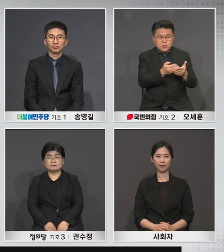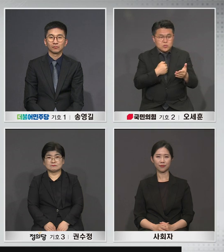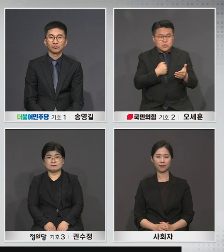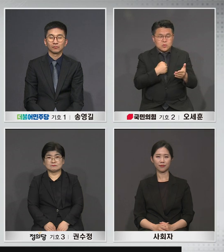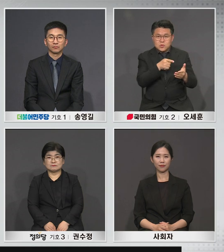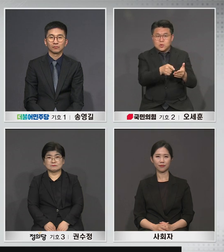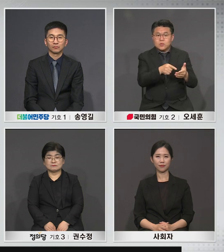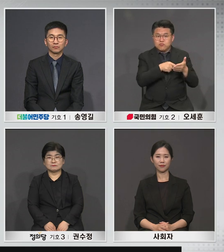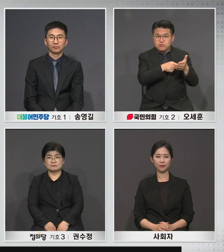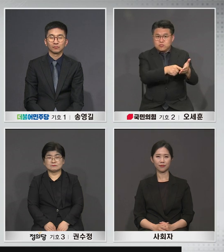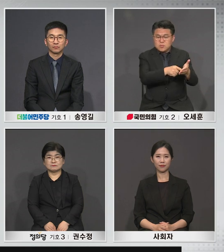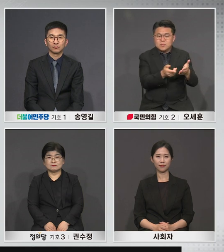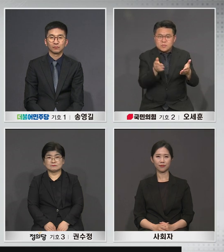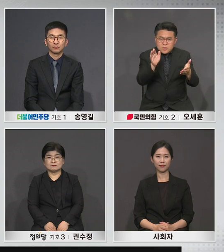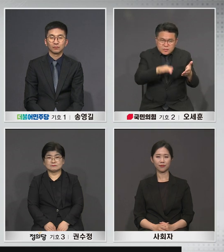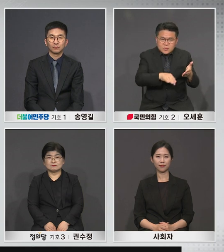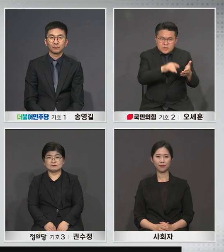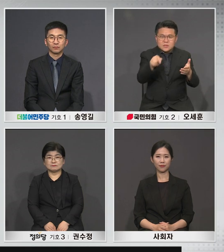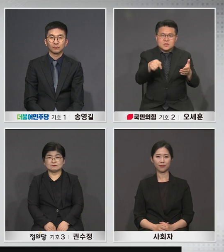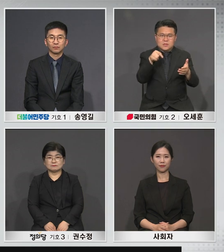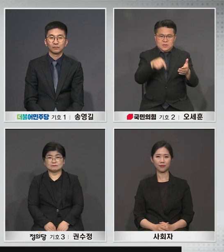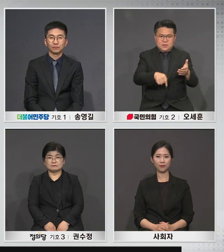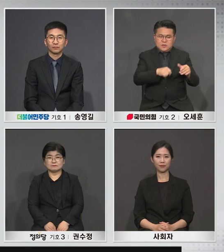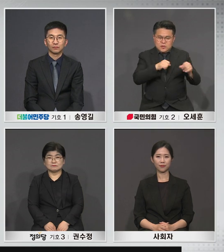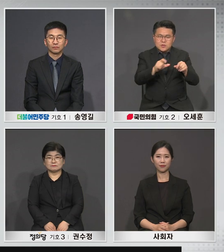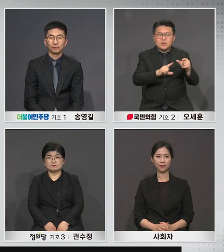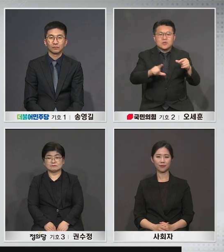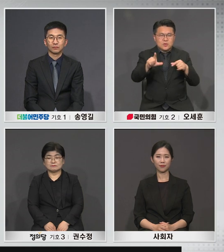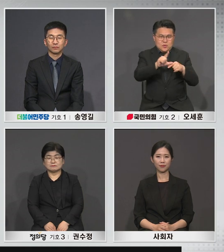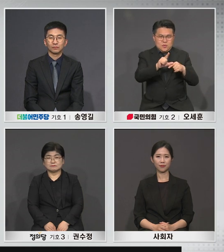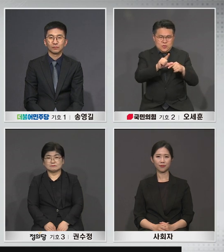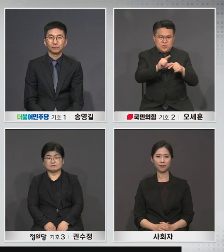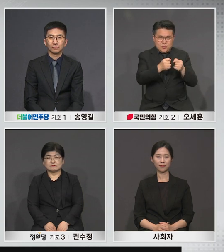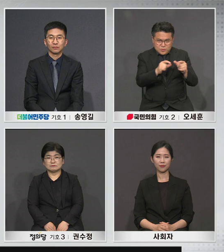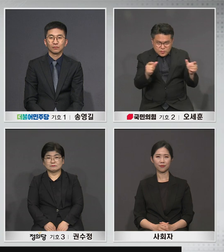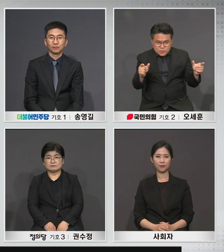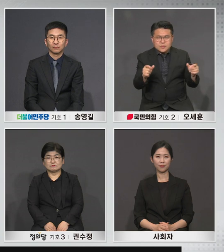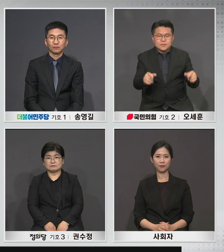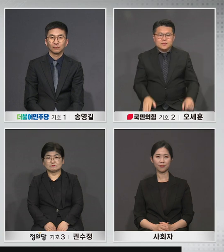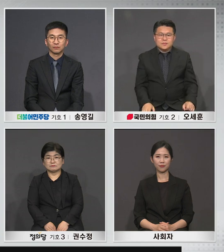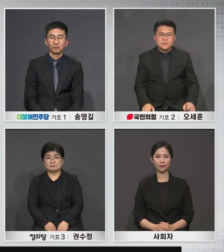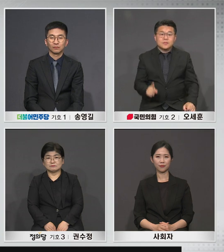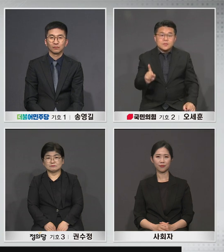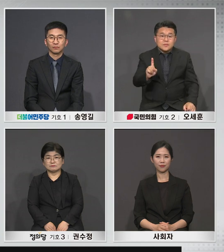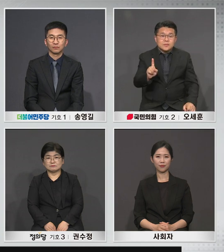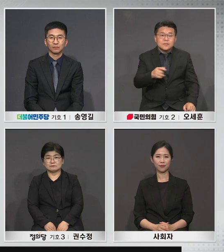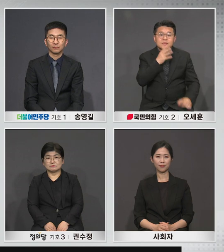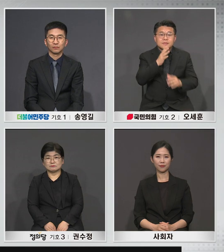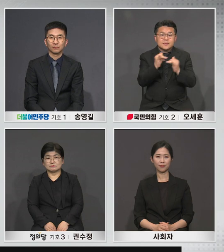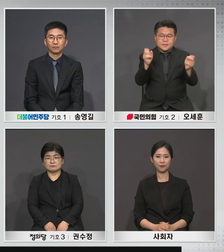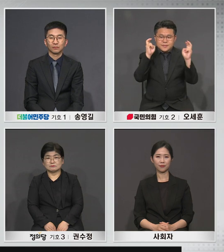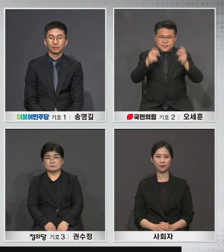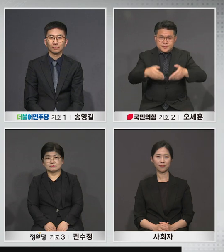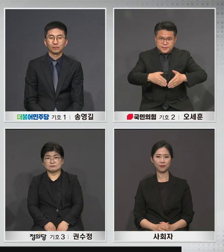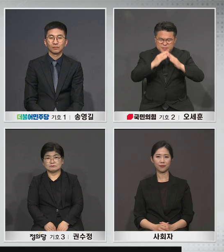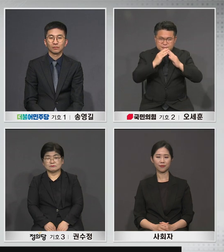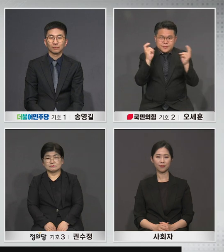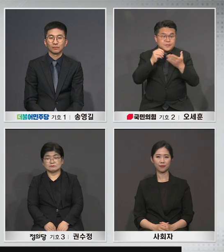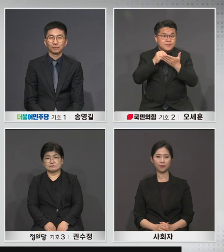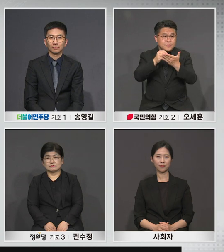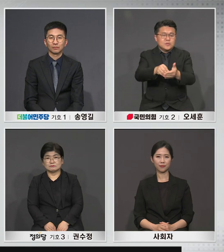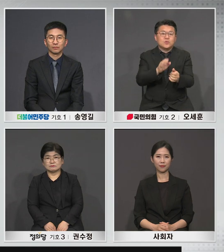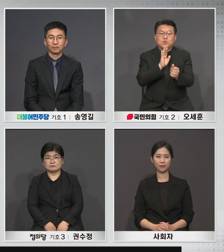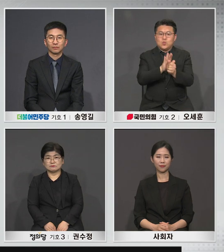그러나 앞으로는 50플러스 재단의 기능을 좀 더 고도화해서 중장년 창업 그리고 취업에